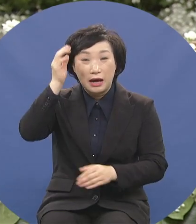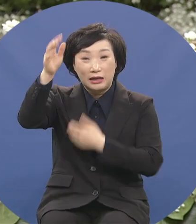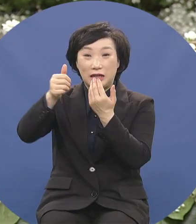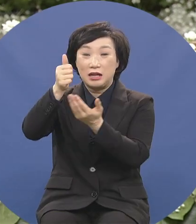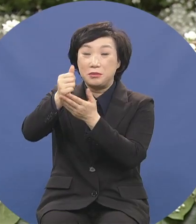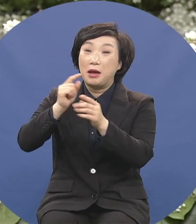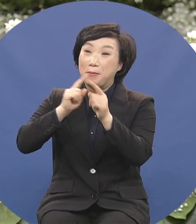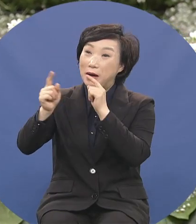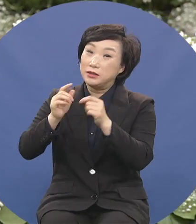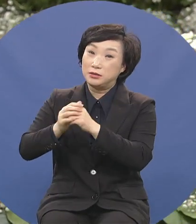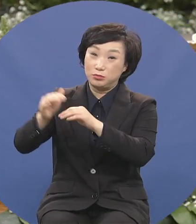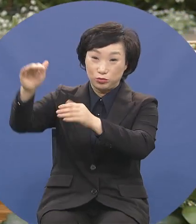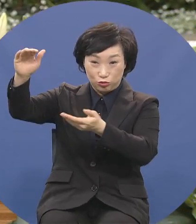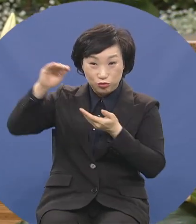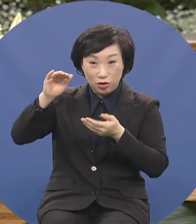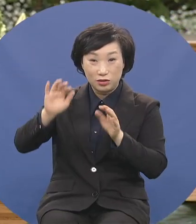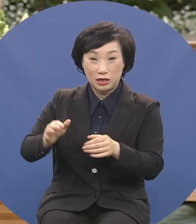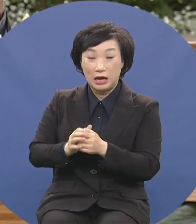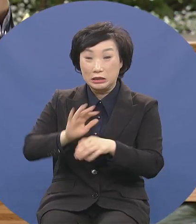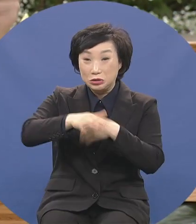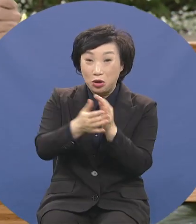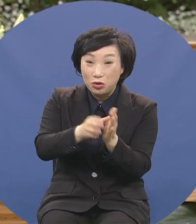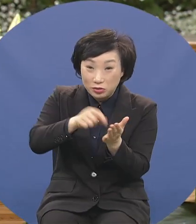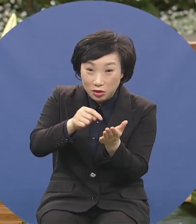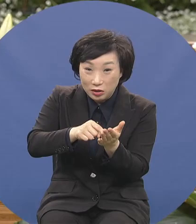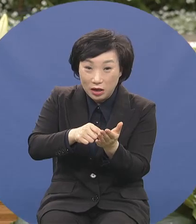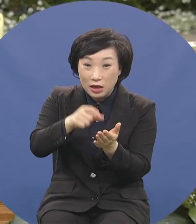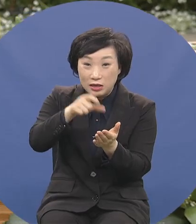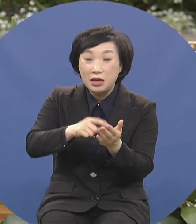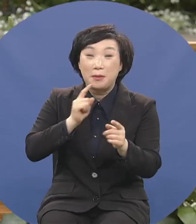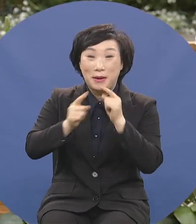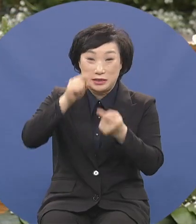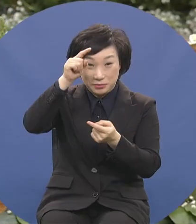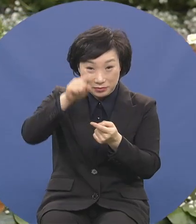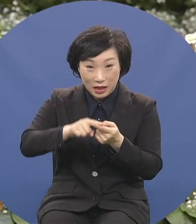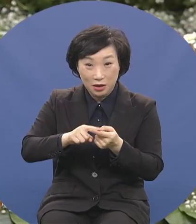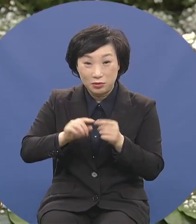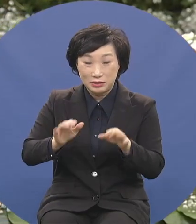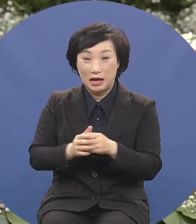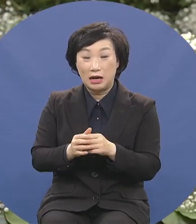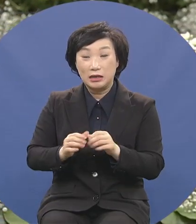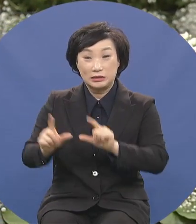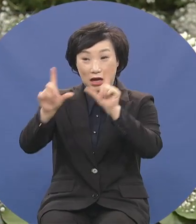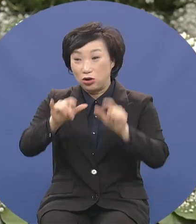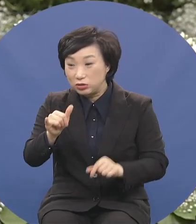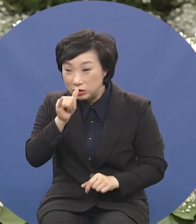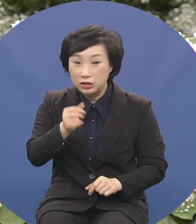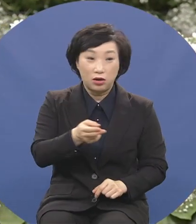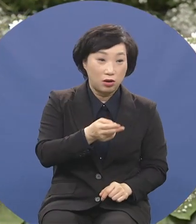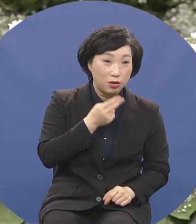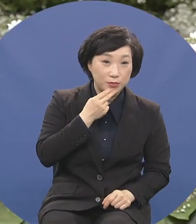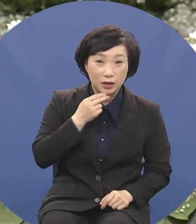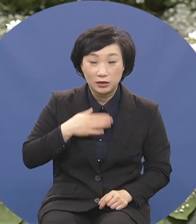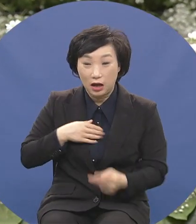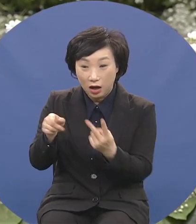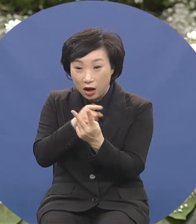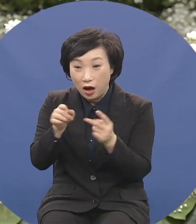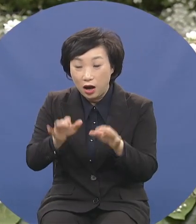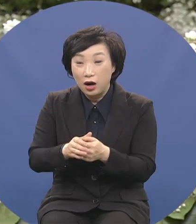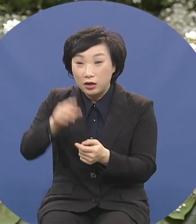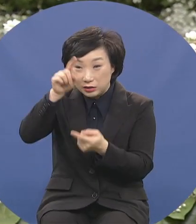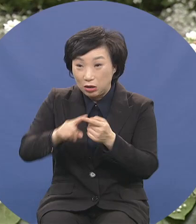하나님께서 하신 이 성경의 말씀대로 살았느냐 못 살았느냐? 못